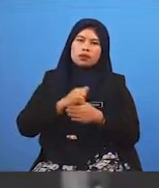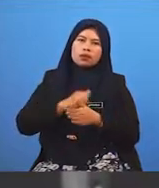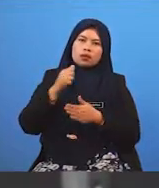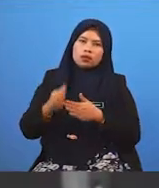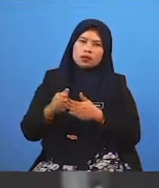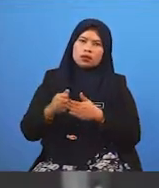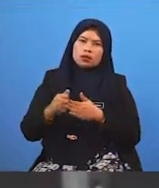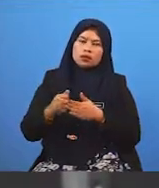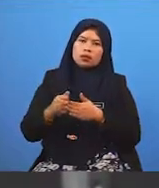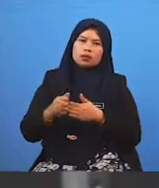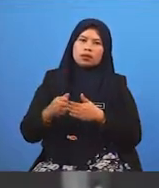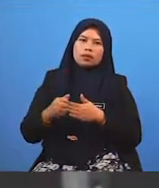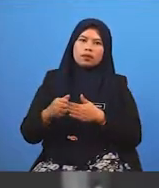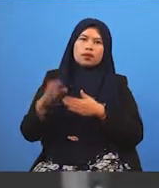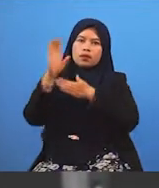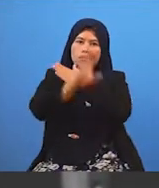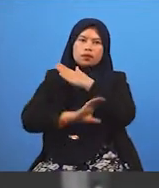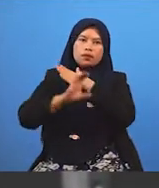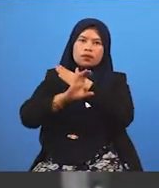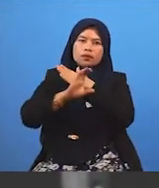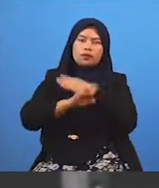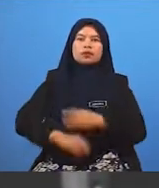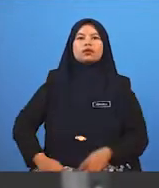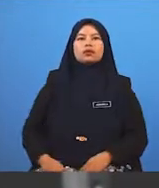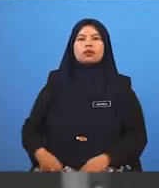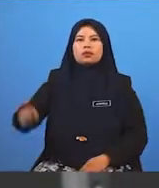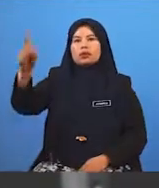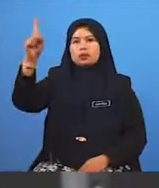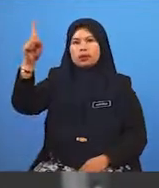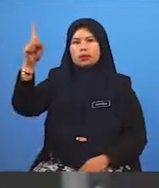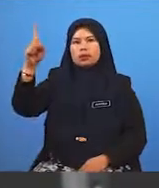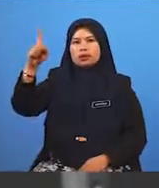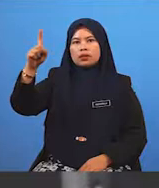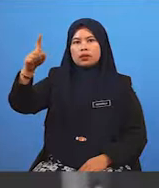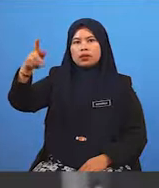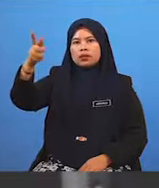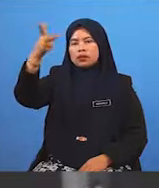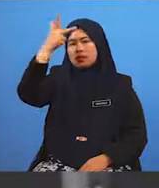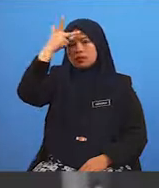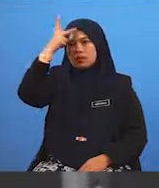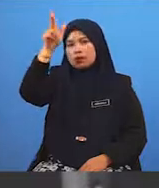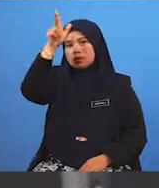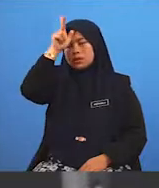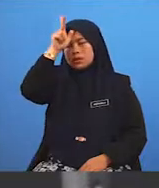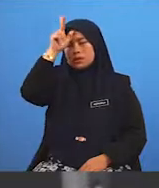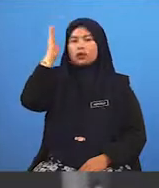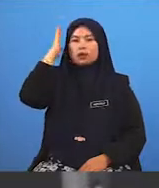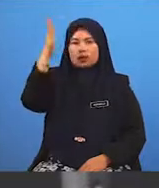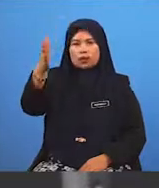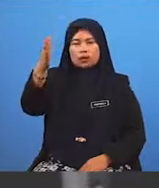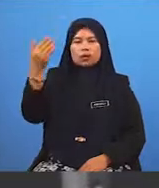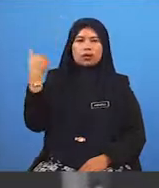sudut negara, yang pertama, kerajaan hendaklah mengadakan kempen kesedaran beragama dalam